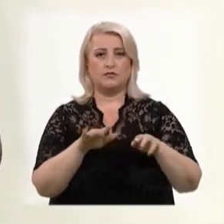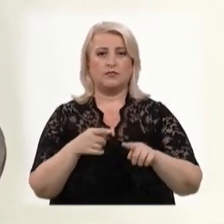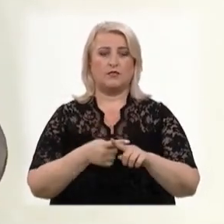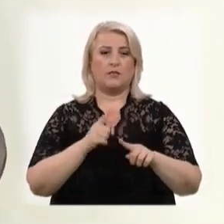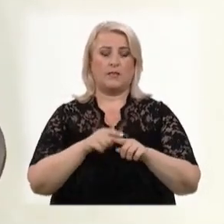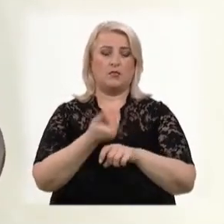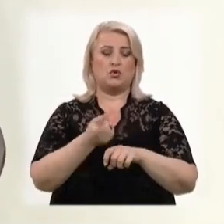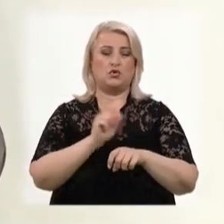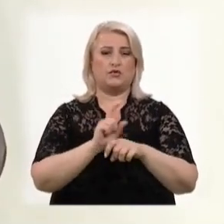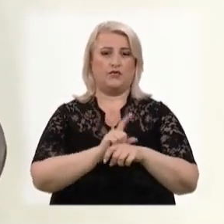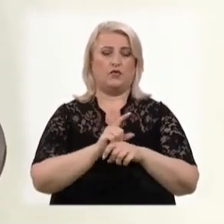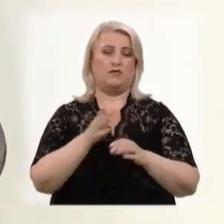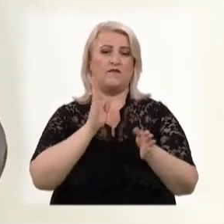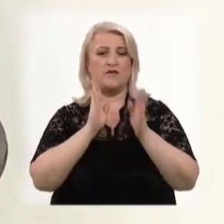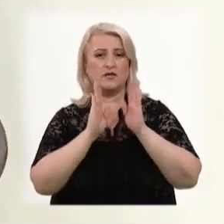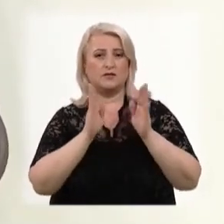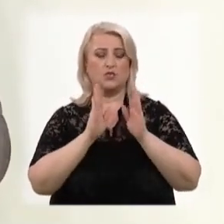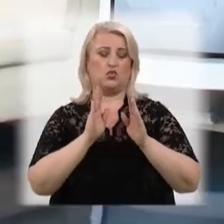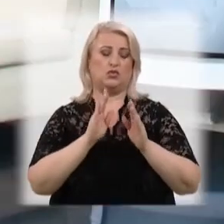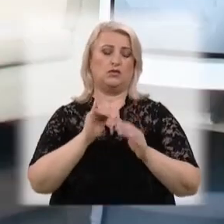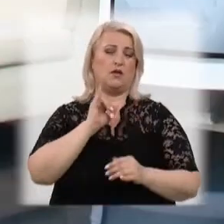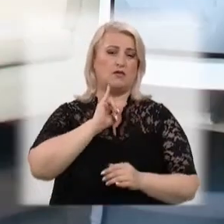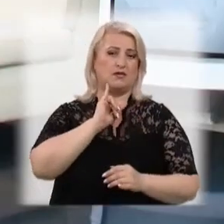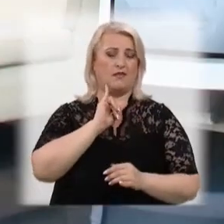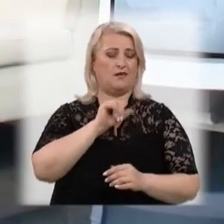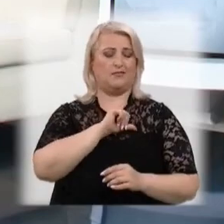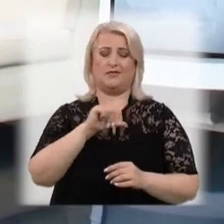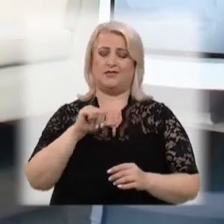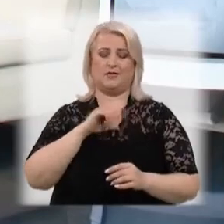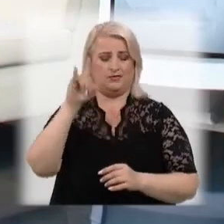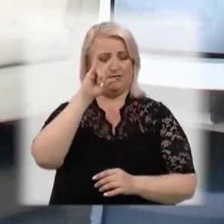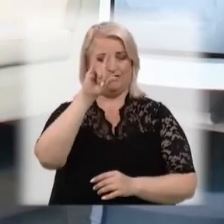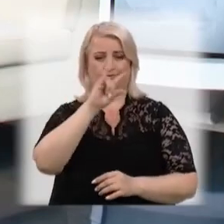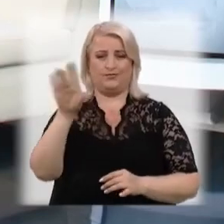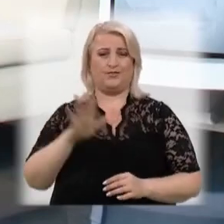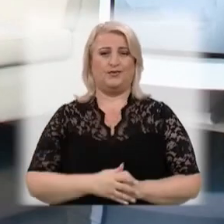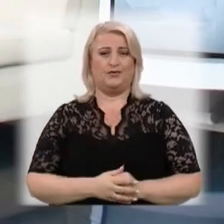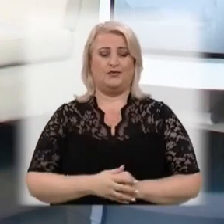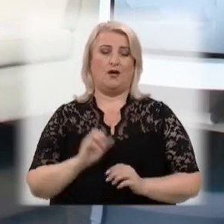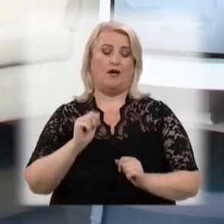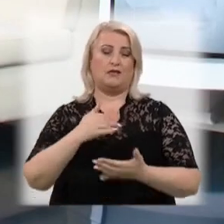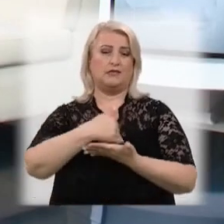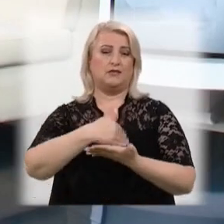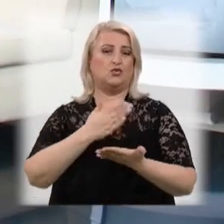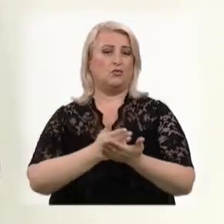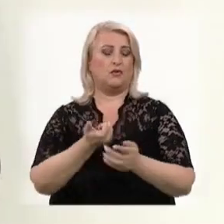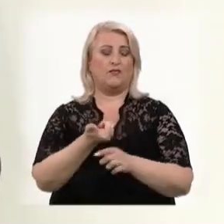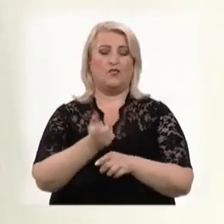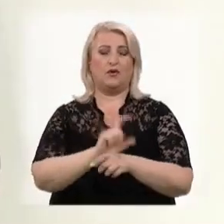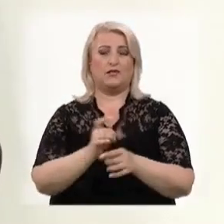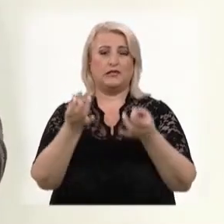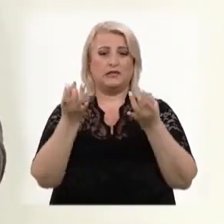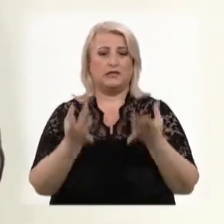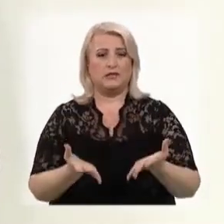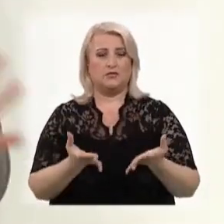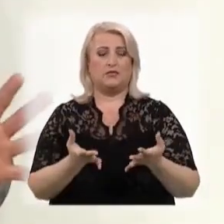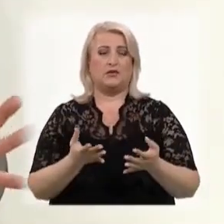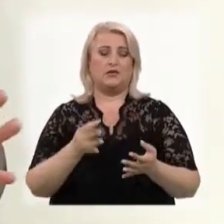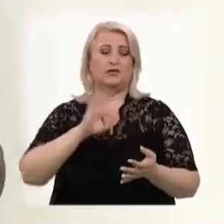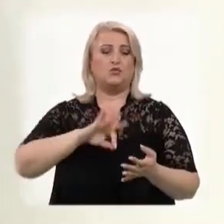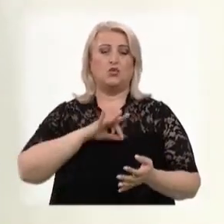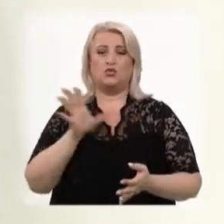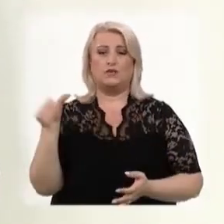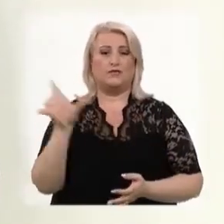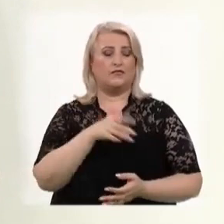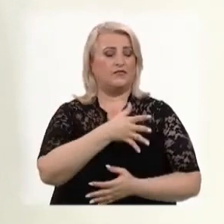să se rețele de socializare Facebook și Instagram tale nu le numim așa ca ca instrumente foarte simple accesate de